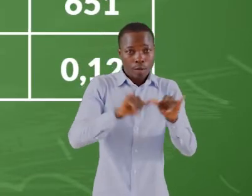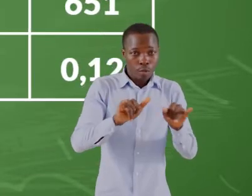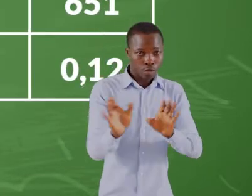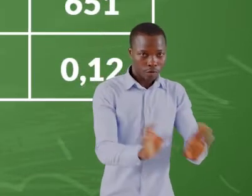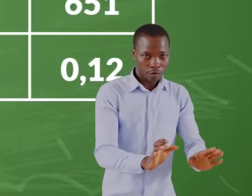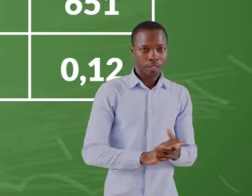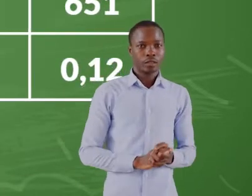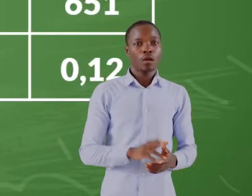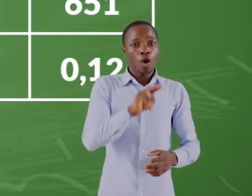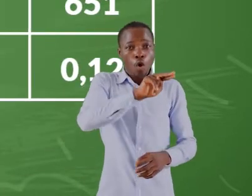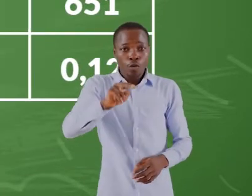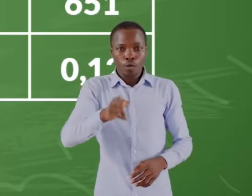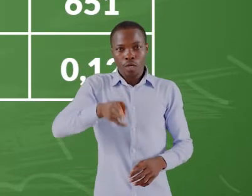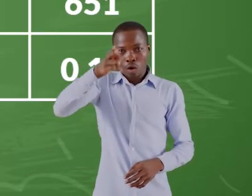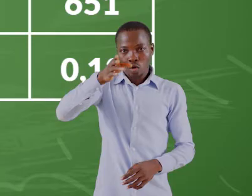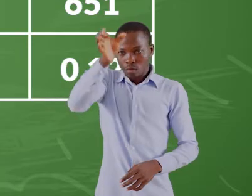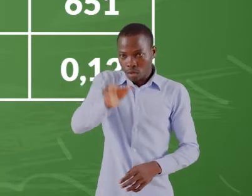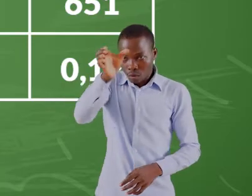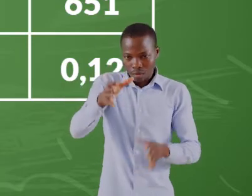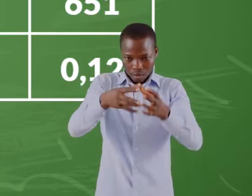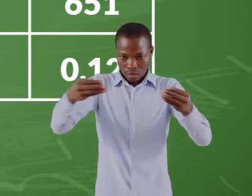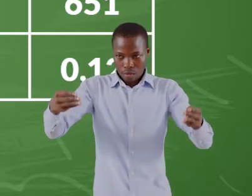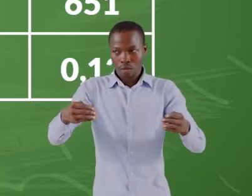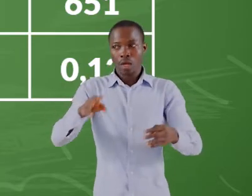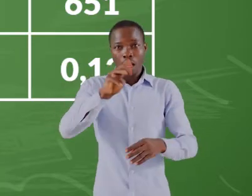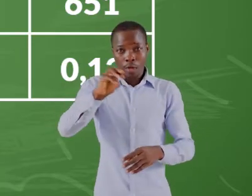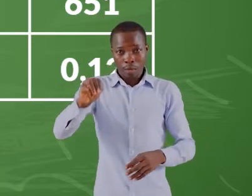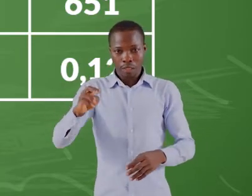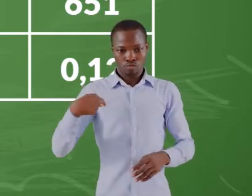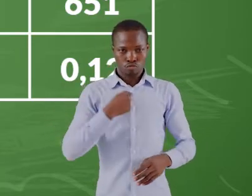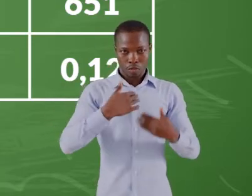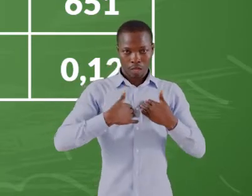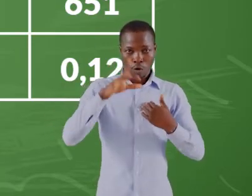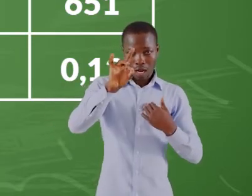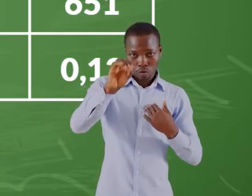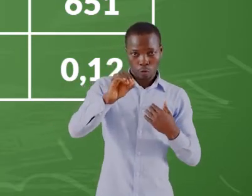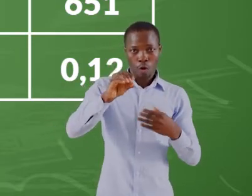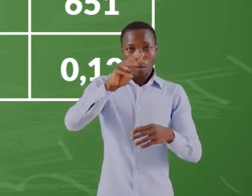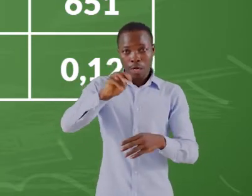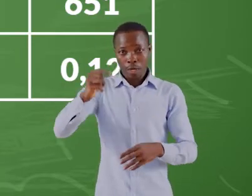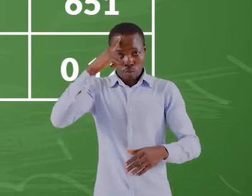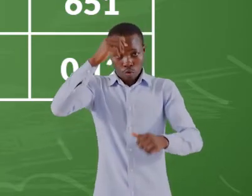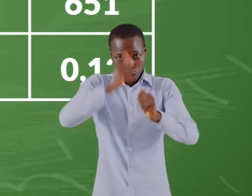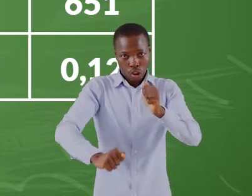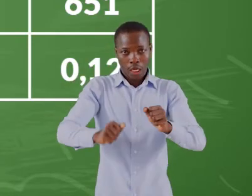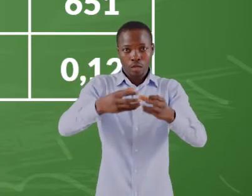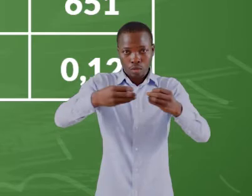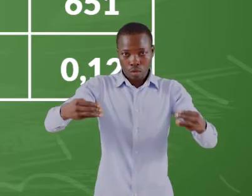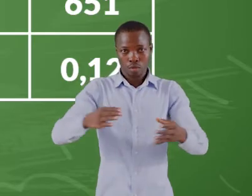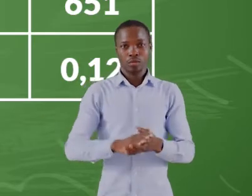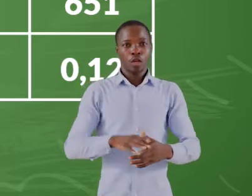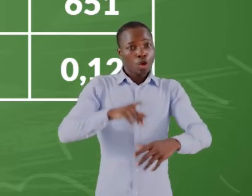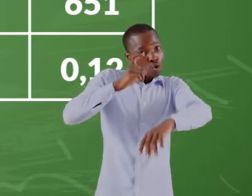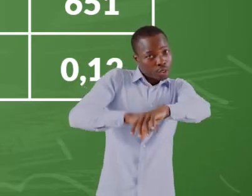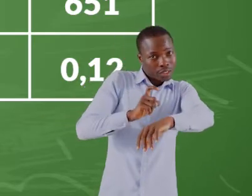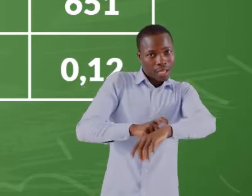effectuées, au niveau de la hauteur de la colonne de sol en millimètres, nous avons 80 mm pour chaque sol. Le